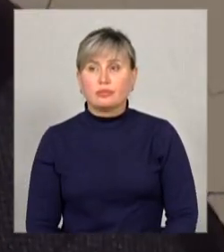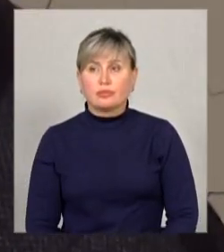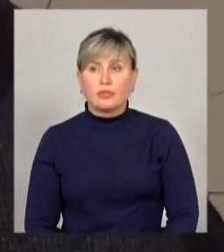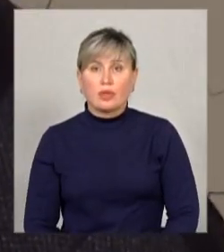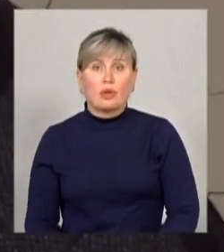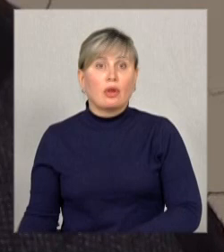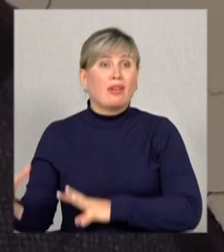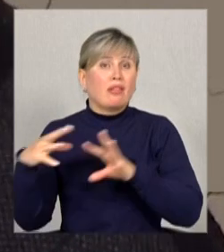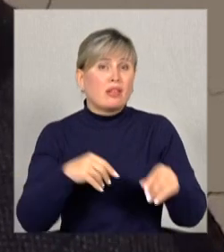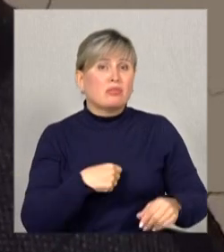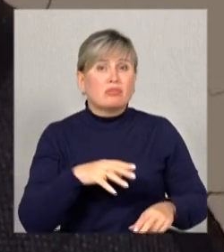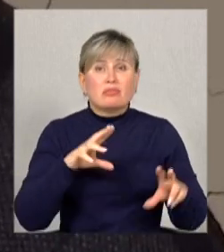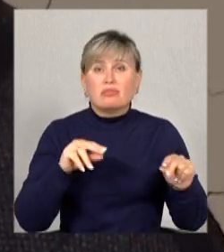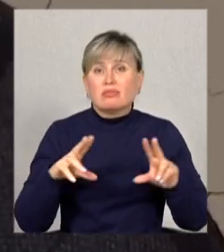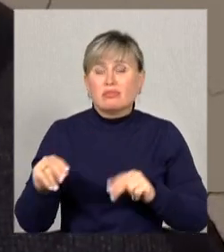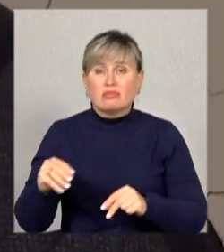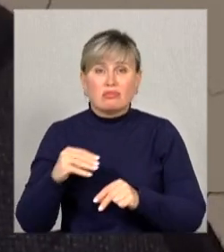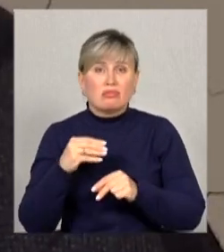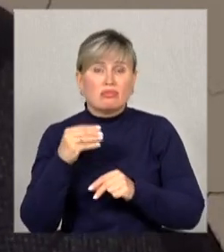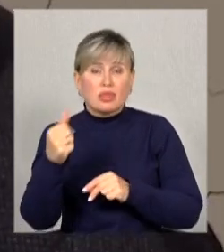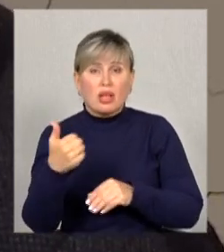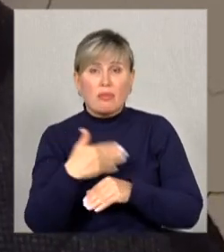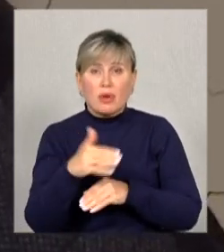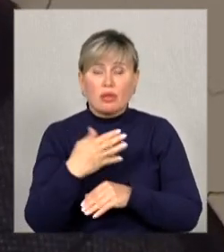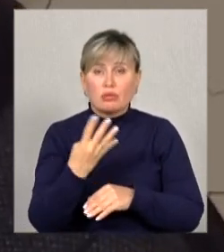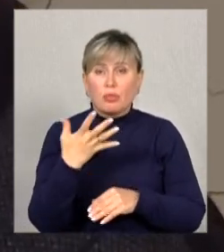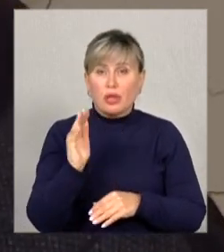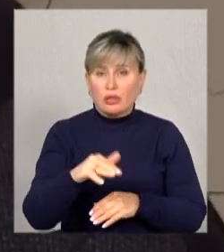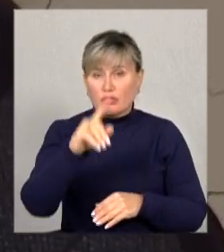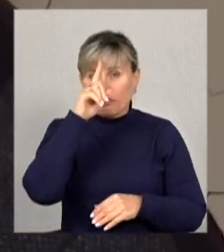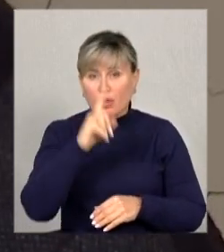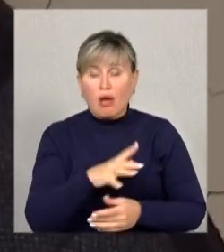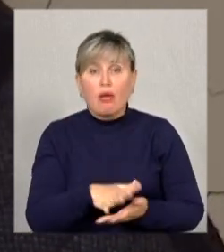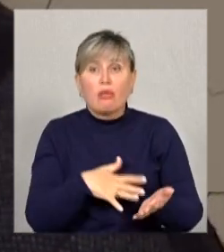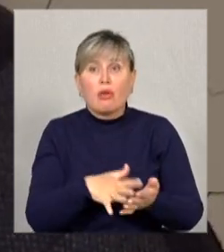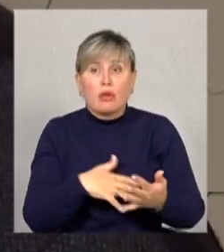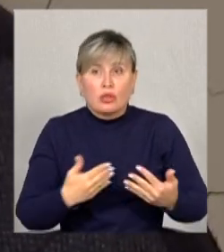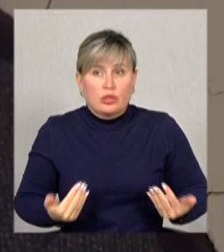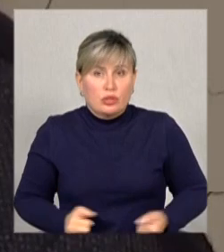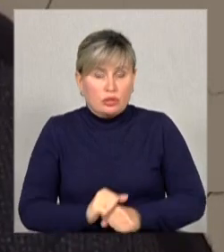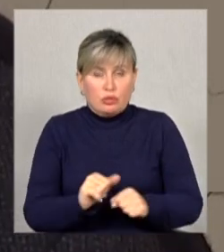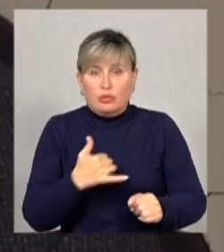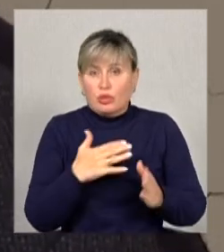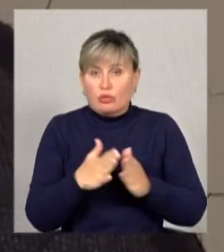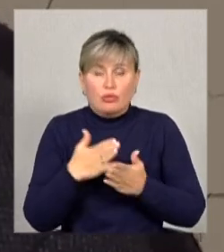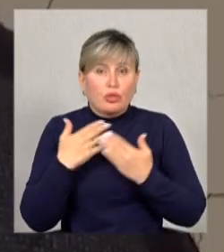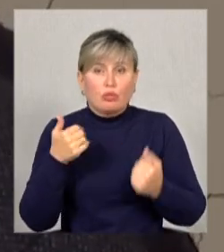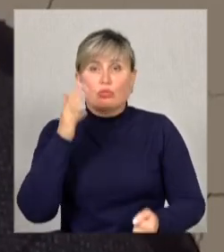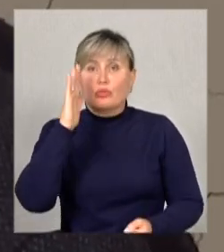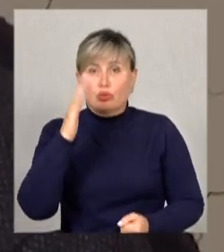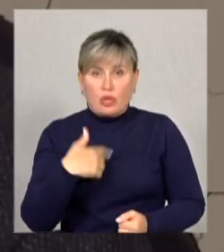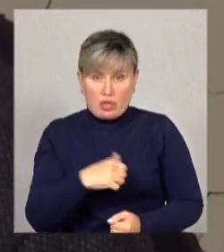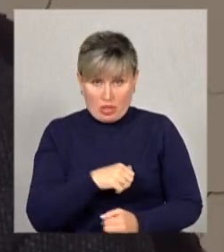Въехали сюда счастливые, платим ипотеку по 45 тысяч тенге в месяц, но дальше так жить нельзя. У нашего дома нет будущего. Я